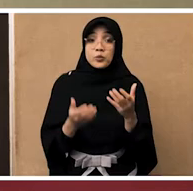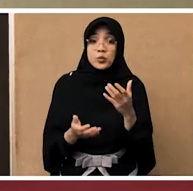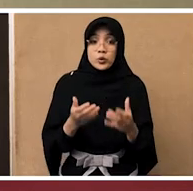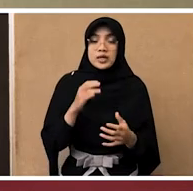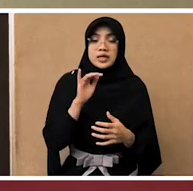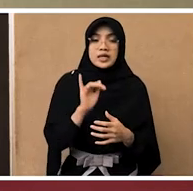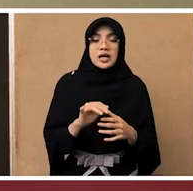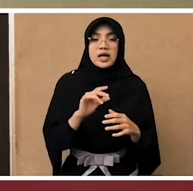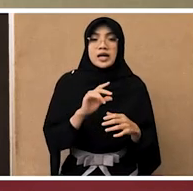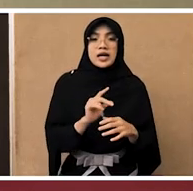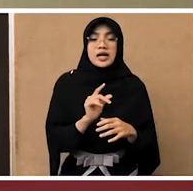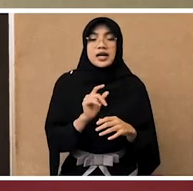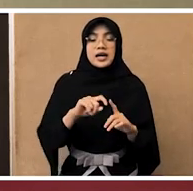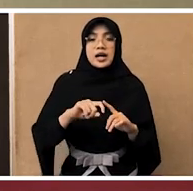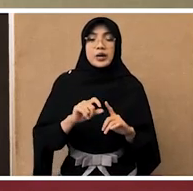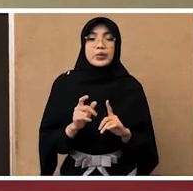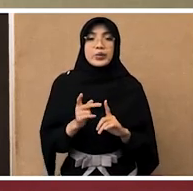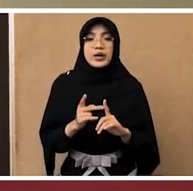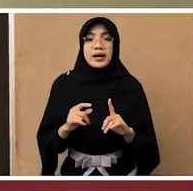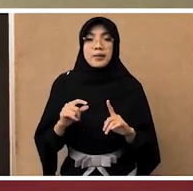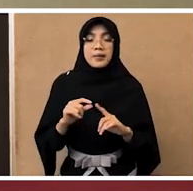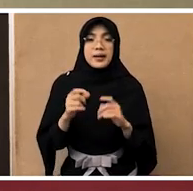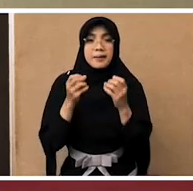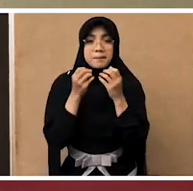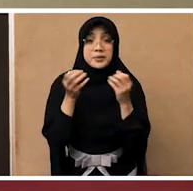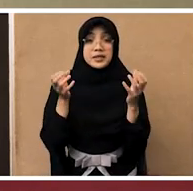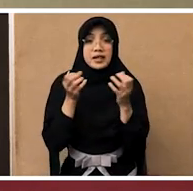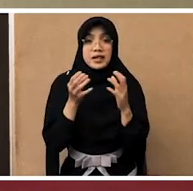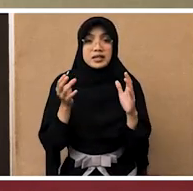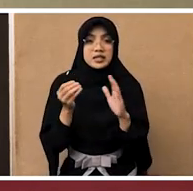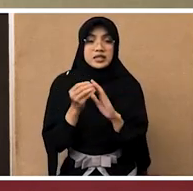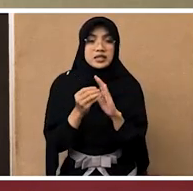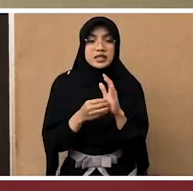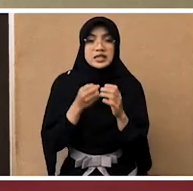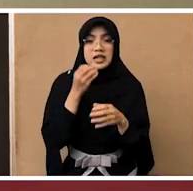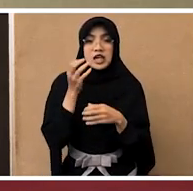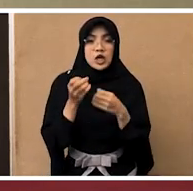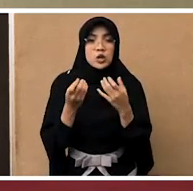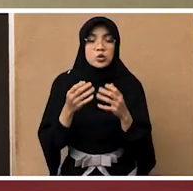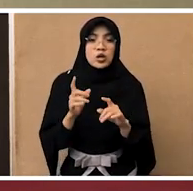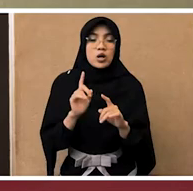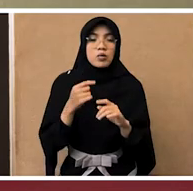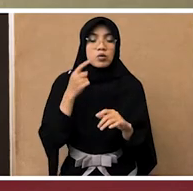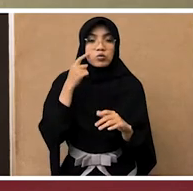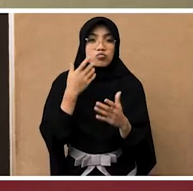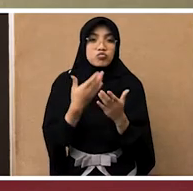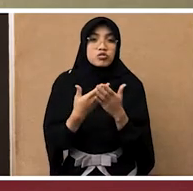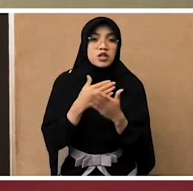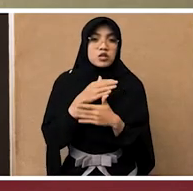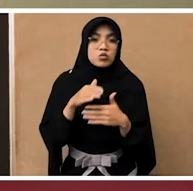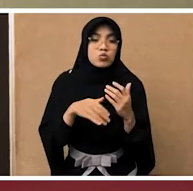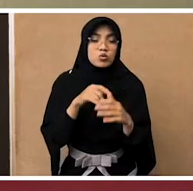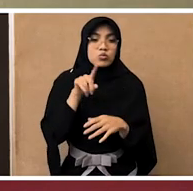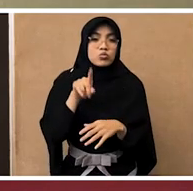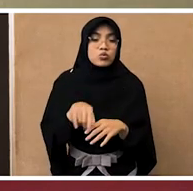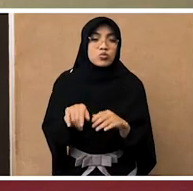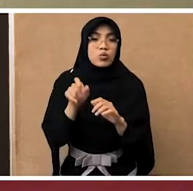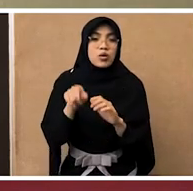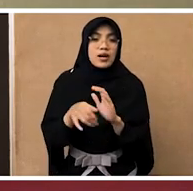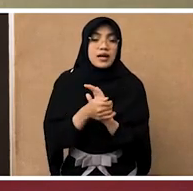memang di dalam air KUHP dalam penjelasannya juga disebutkan bahwa untuk membuktikan ini dibutuhkan